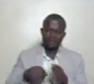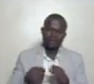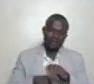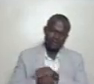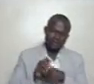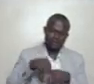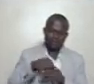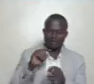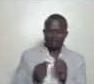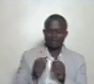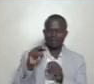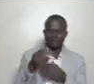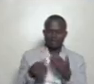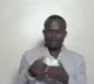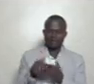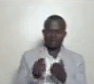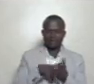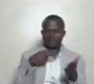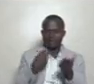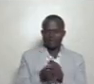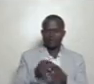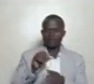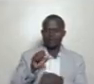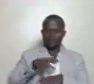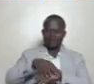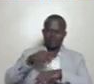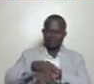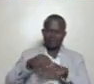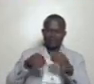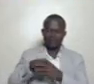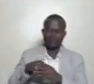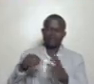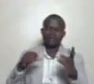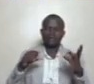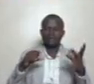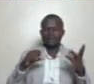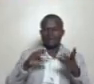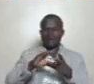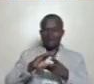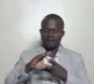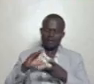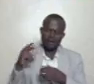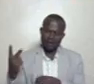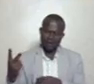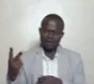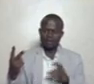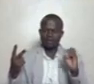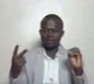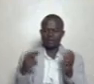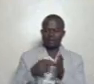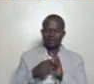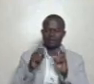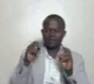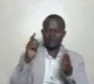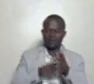kimwe cy'akane kirangiza baje kutsindwa na Swede amanota amaseti abiri ku busa icyo bivuze